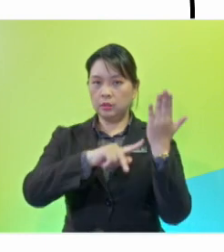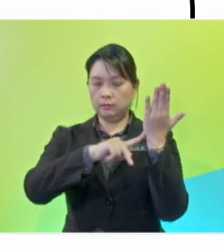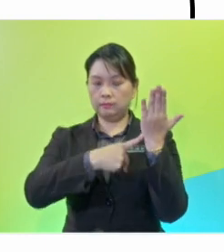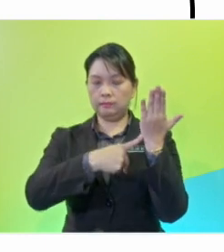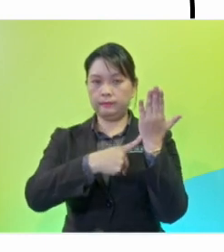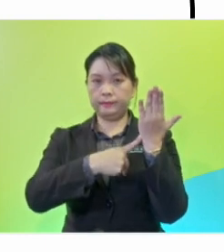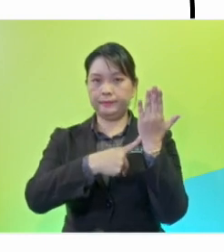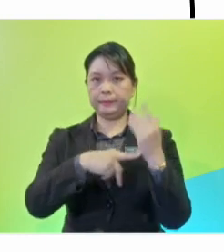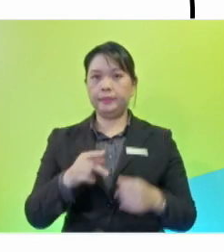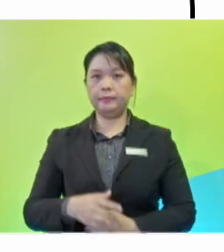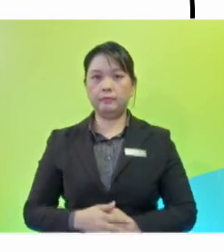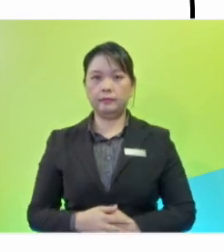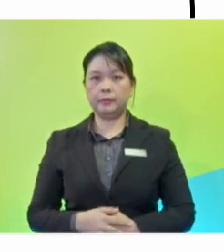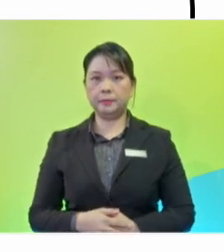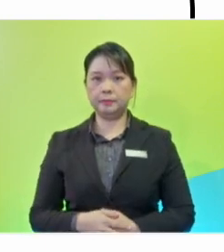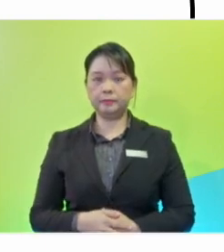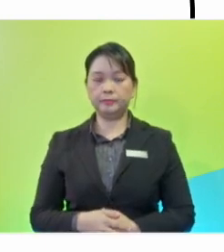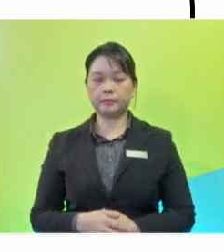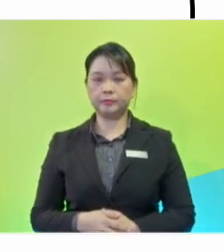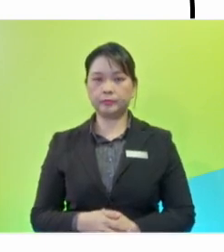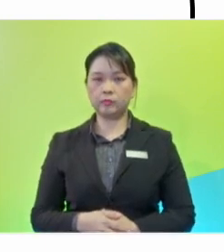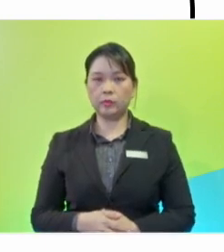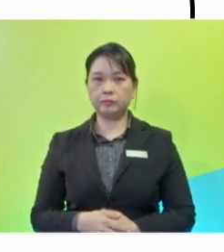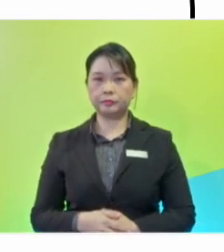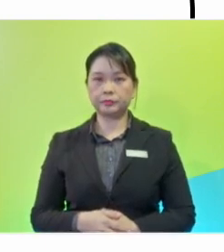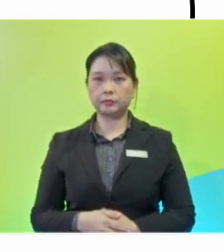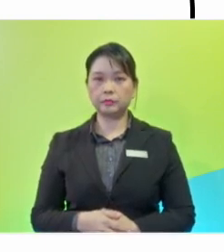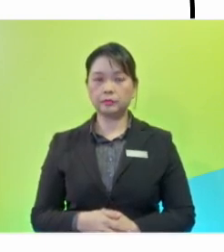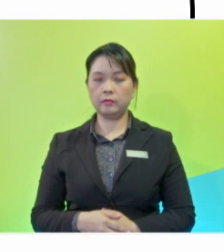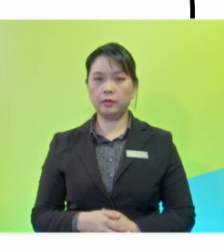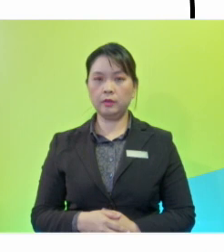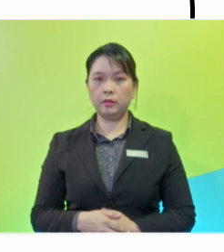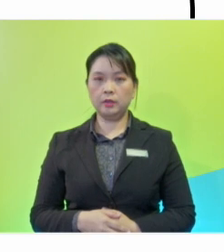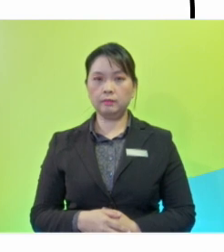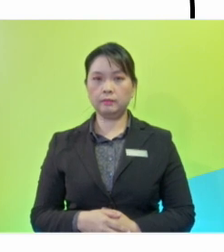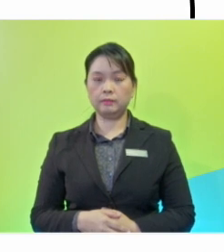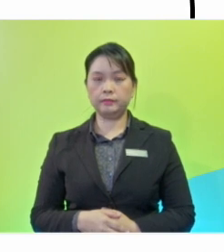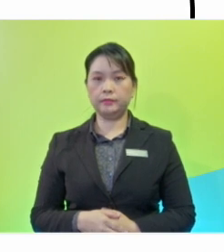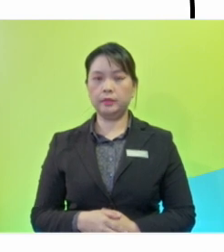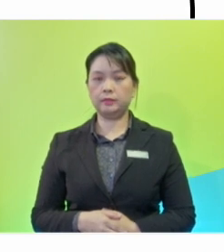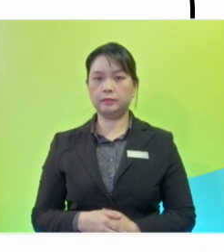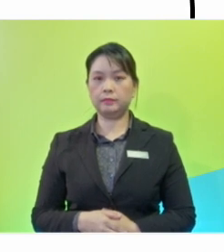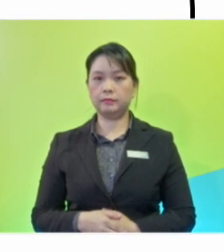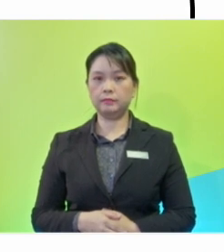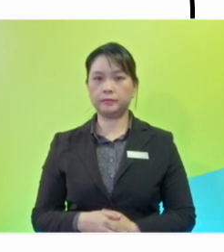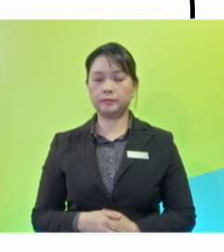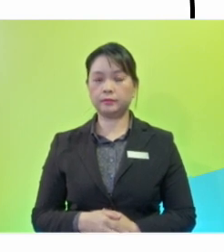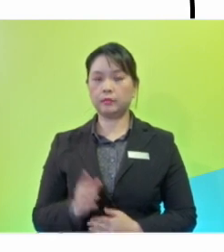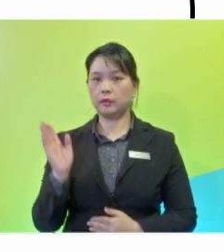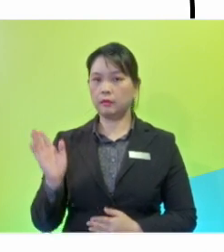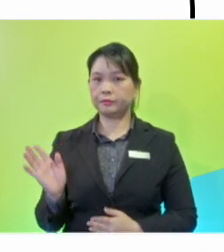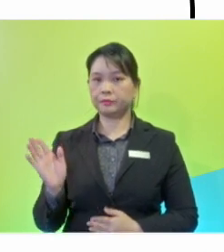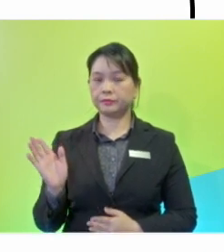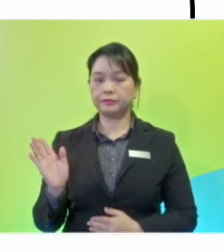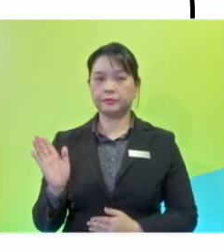dapat daripada di prosedur tolak 5 isi lebih besar lebih kosong ya ini pula kita dapat di kuasa